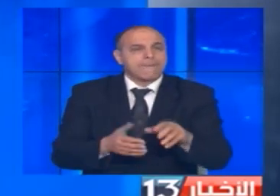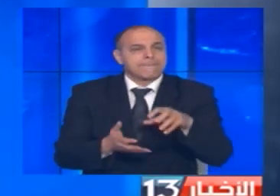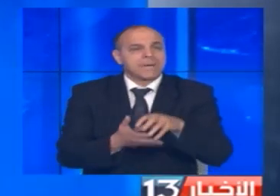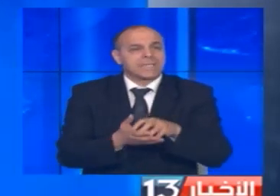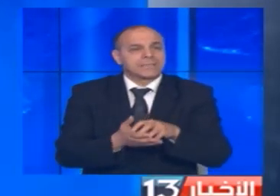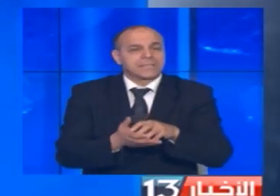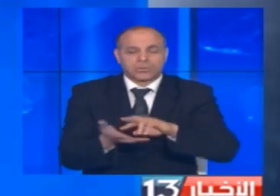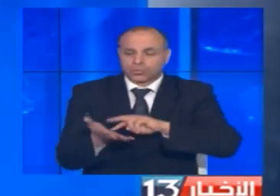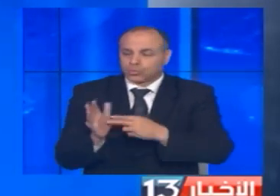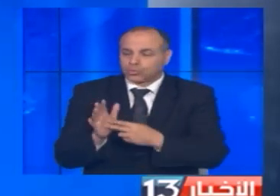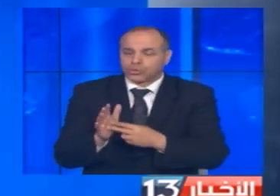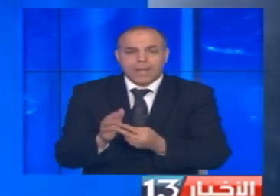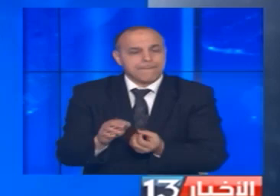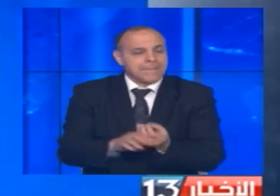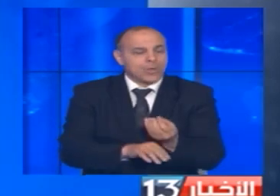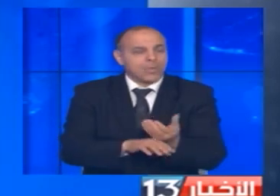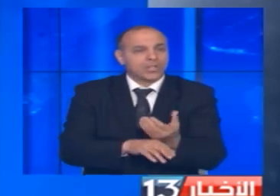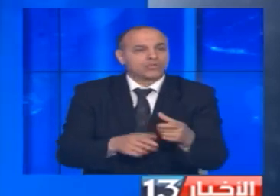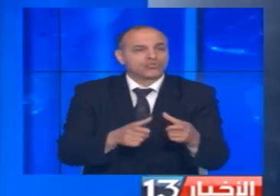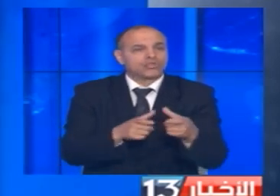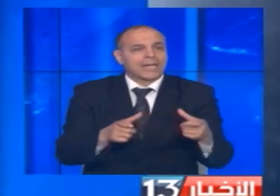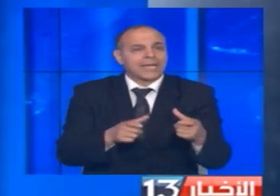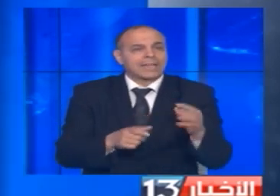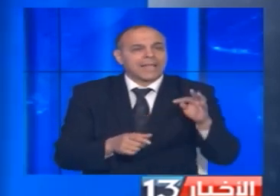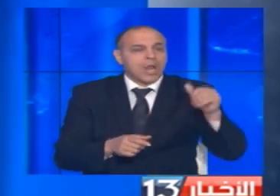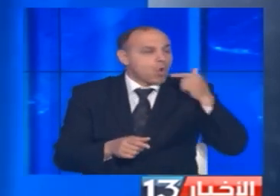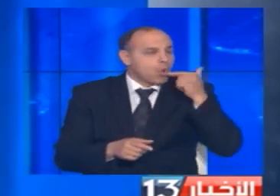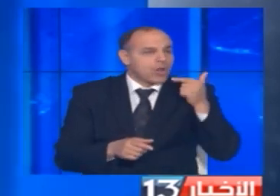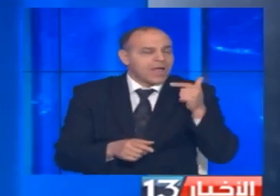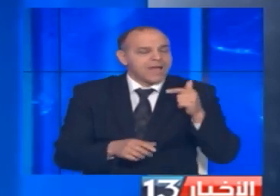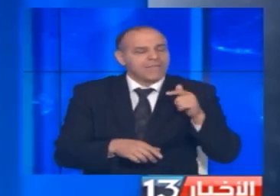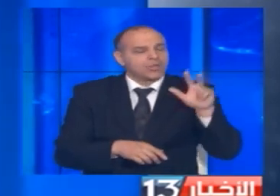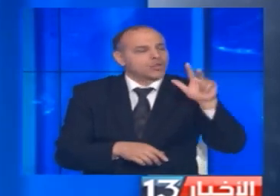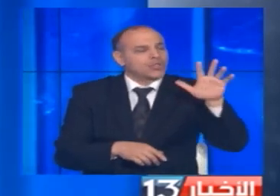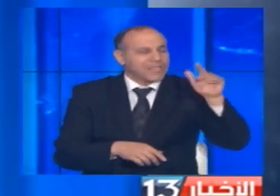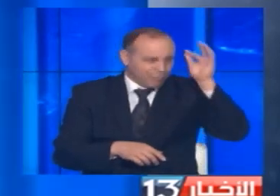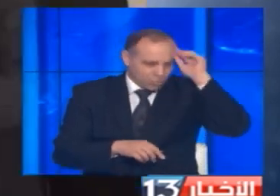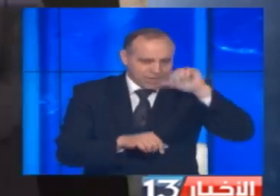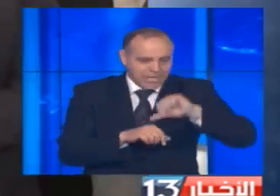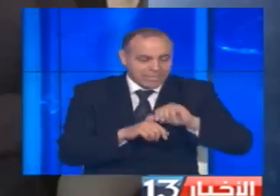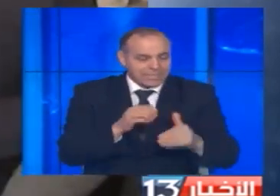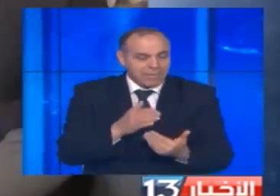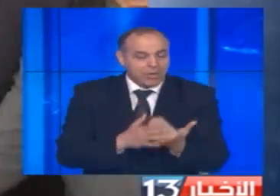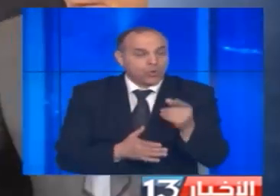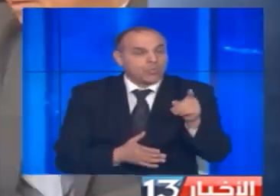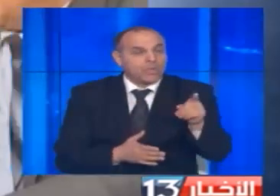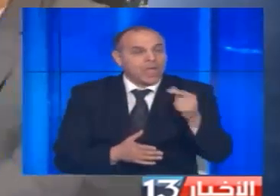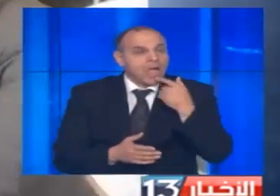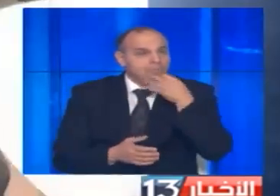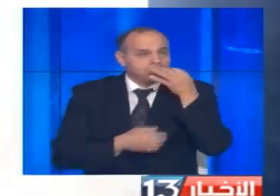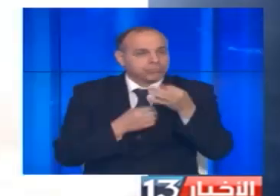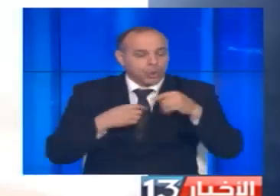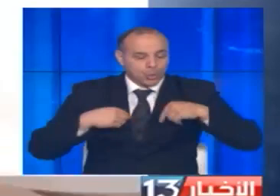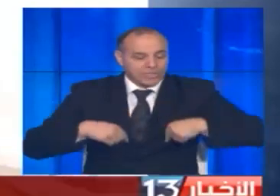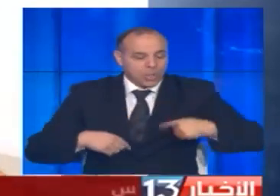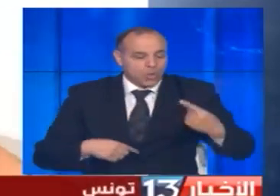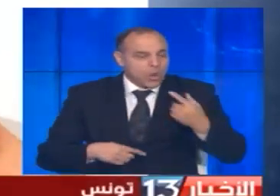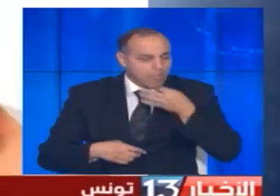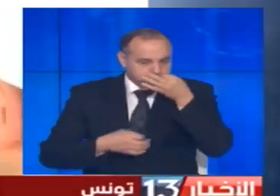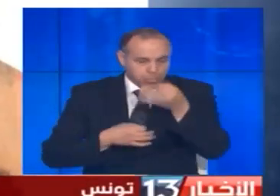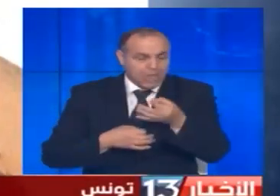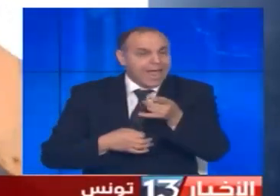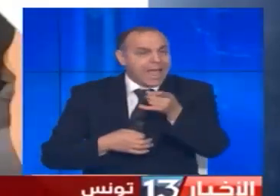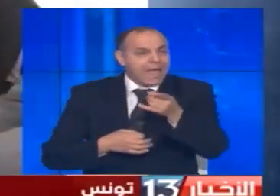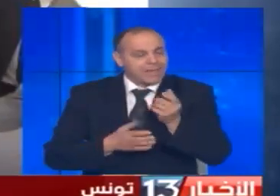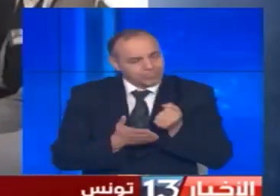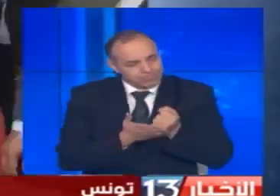تطوير تكنولوجيات المعلومات لشركه تالون بمنطقه الشرقيه بتونس العاصمه صباح اليوم، عبر رئيس الحكومه يوسف الشاهد